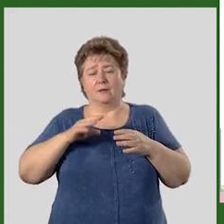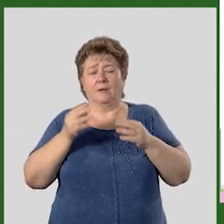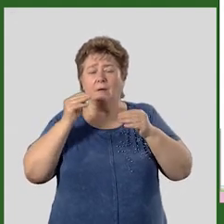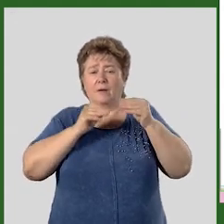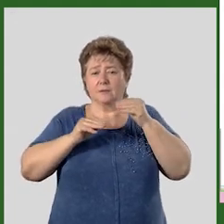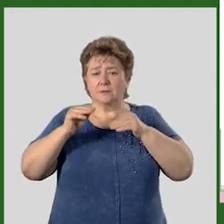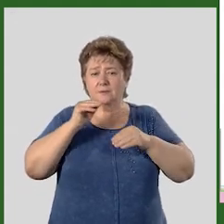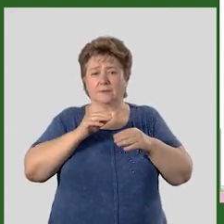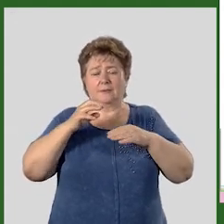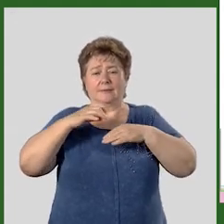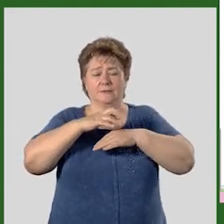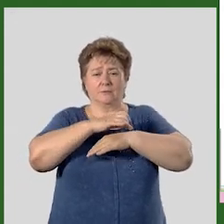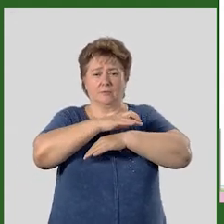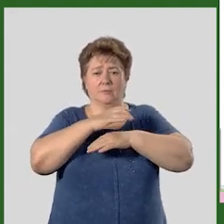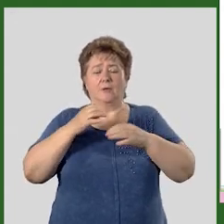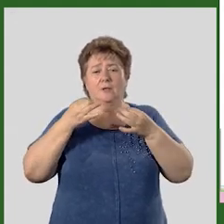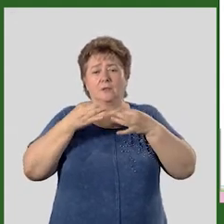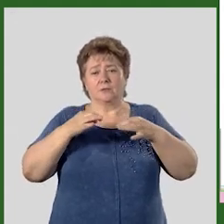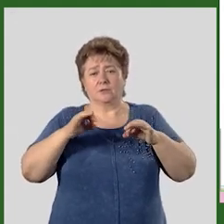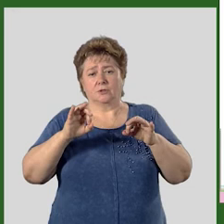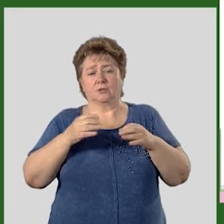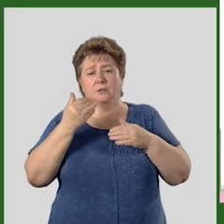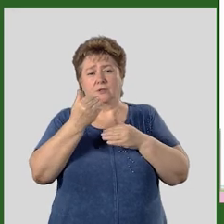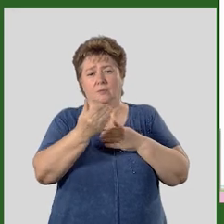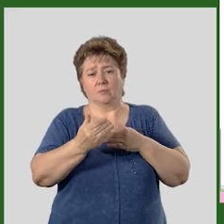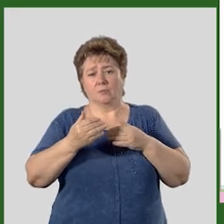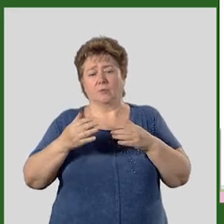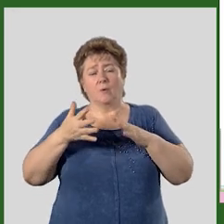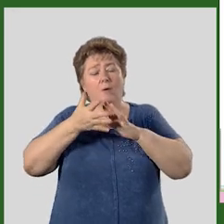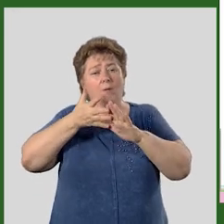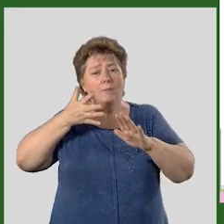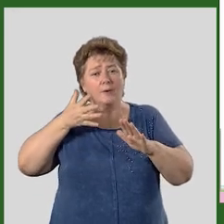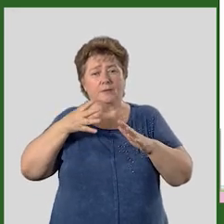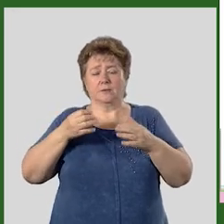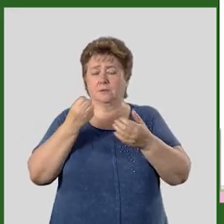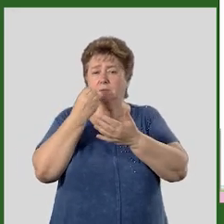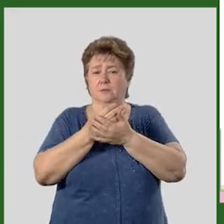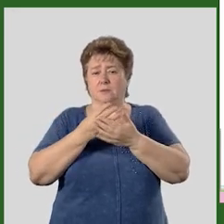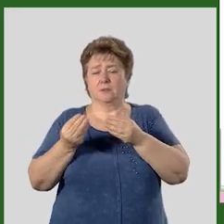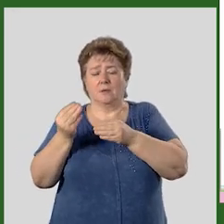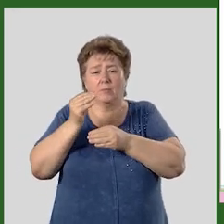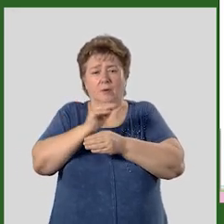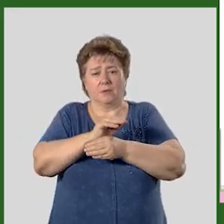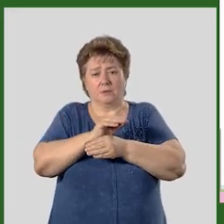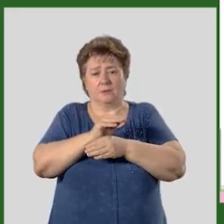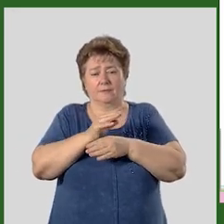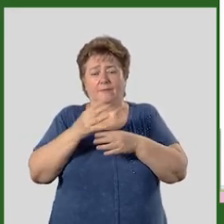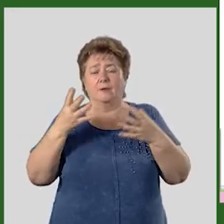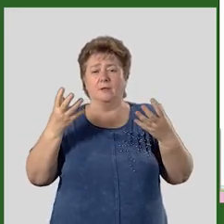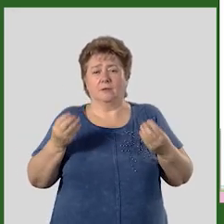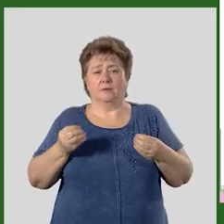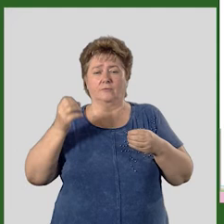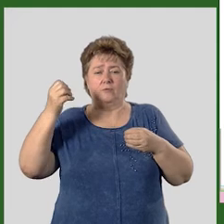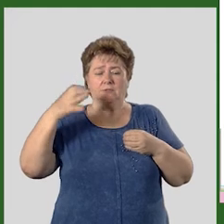коллекционирования насекомых и позволила ему осознать ценность дополнительного